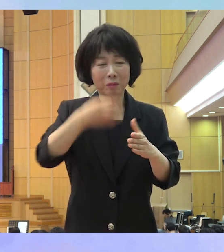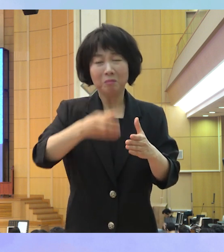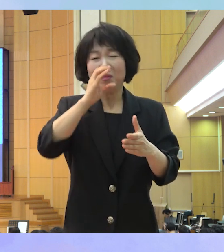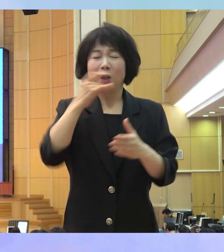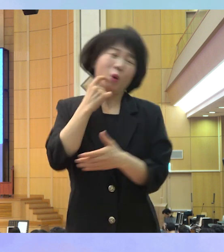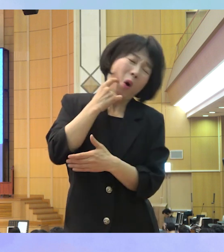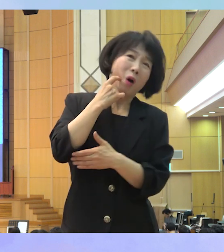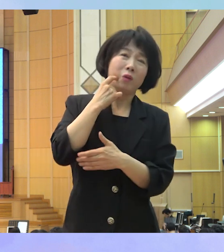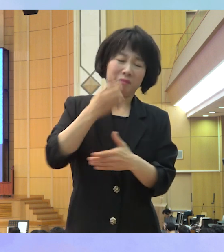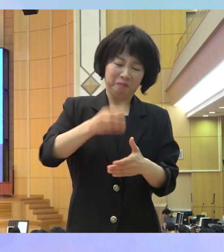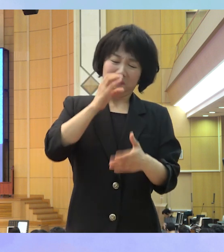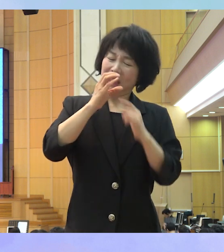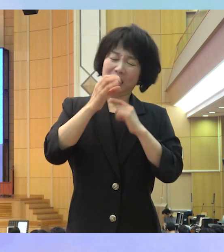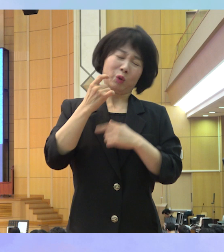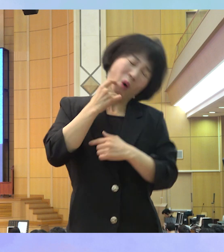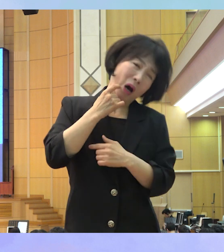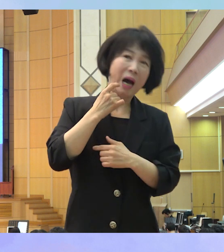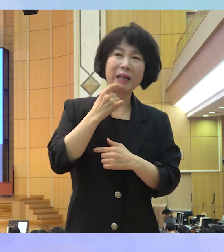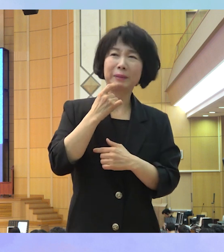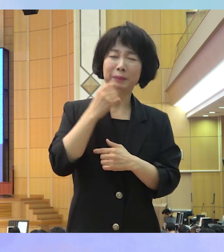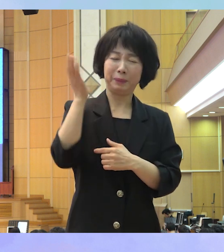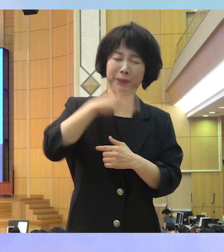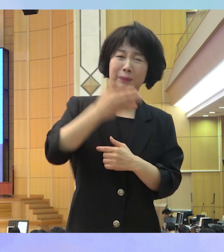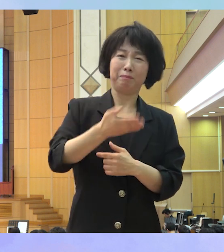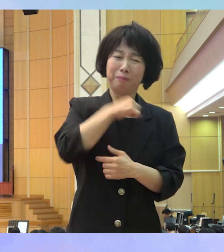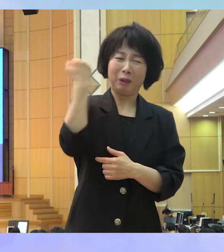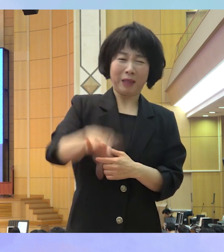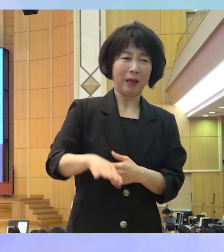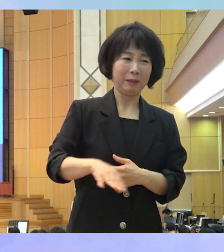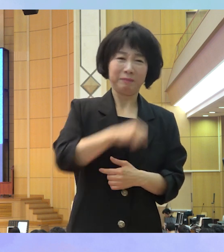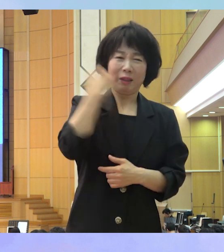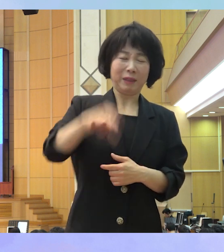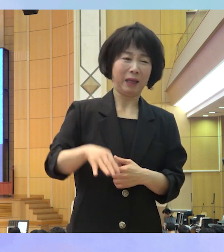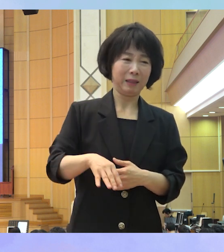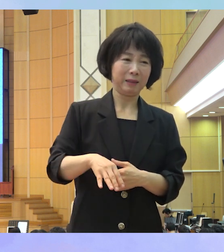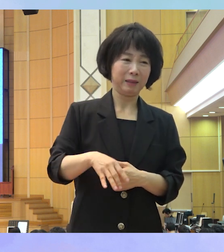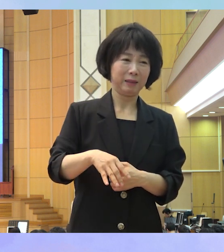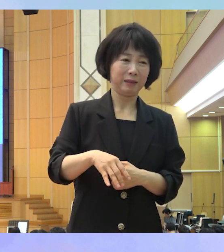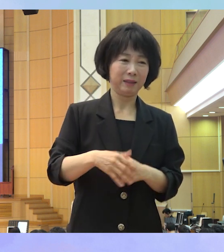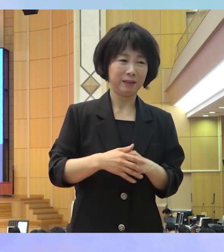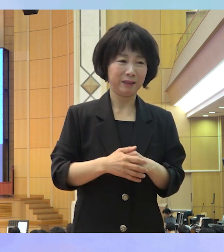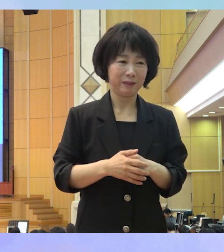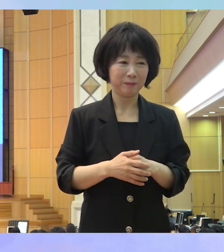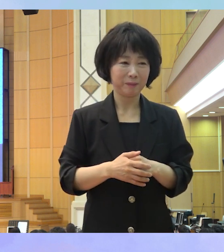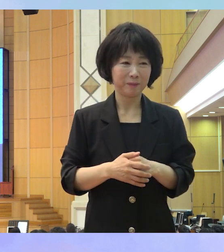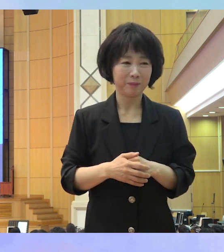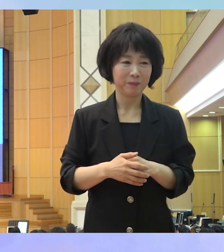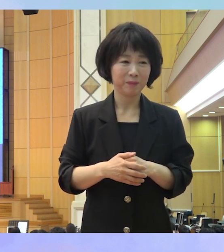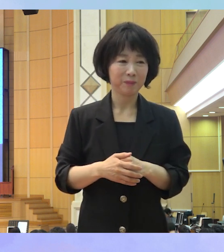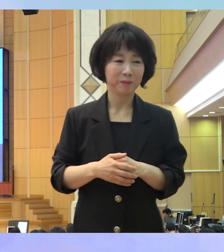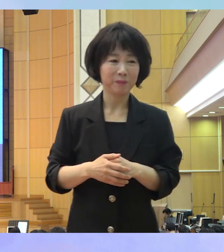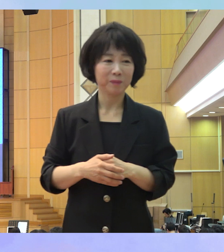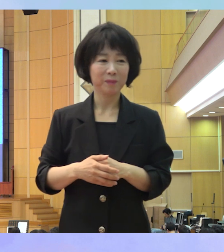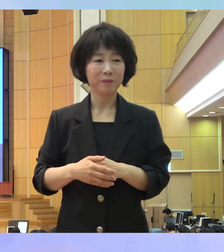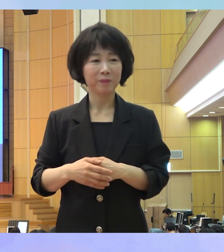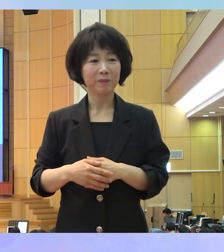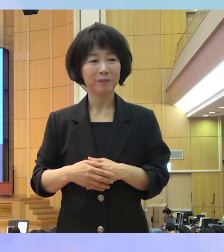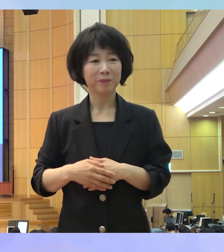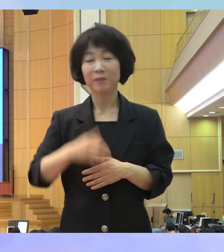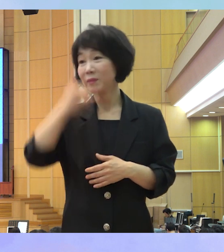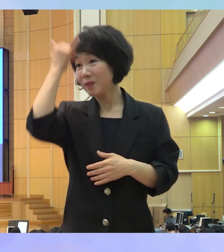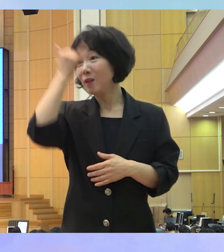이렇게 써요 이러잖아요. 아 이거 너무 씁니다 그러는데, 충청도 사람은 그런 데잖아요. 이거 먹다가 장희빈이 죽은 거